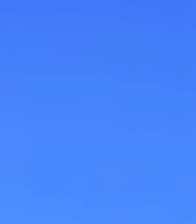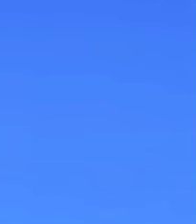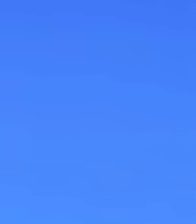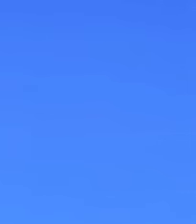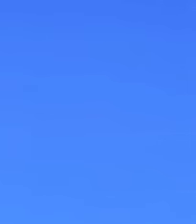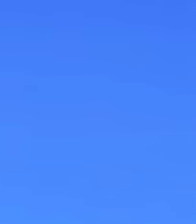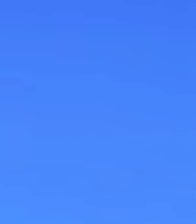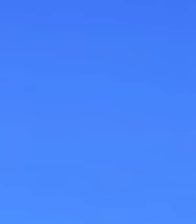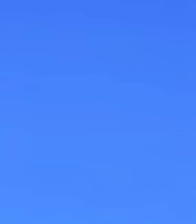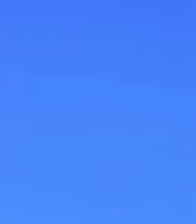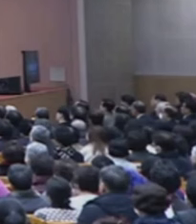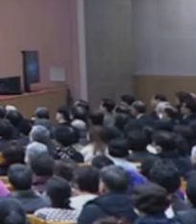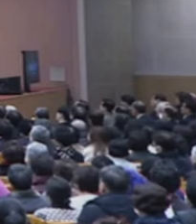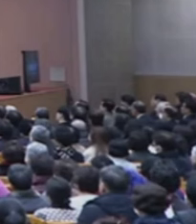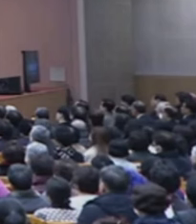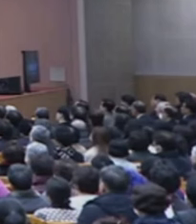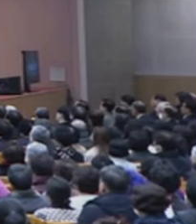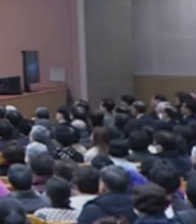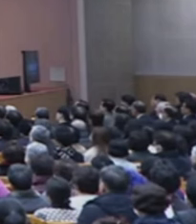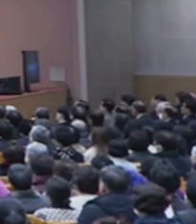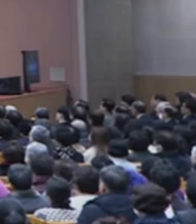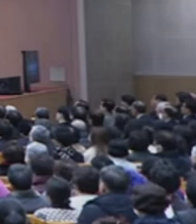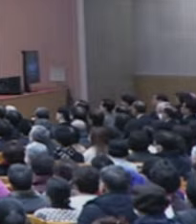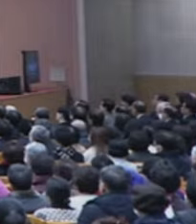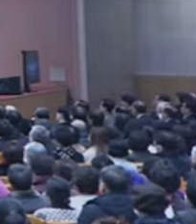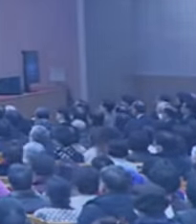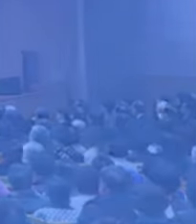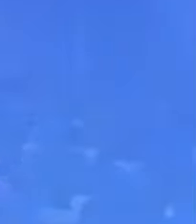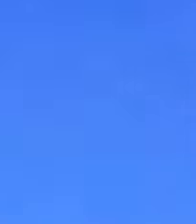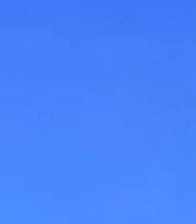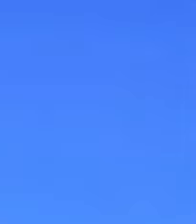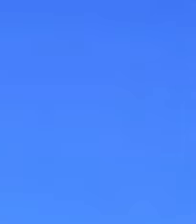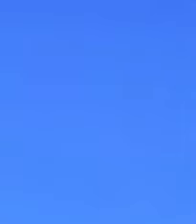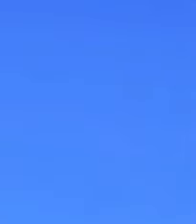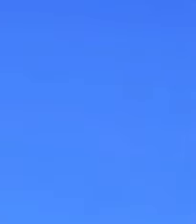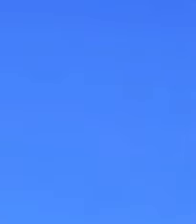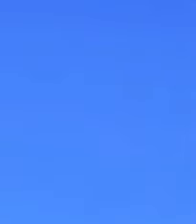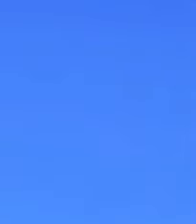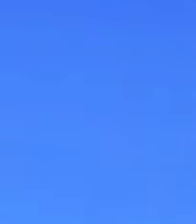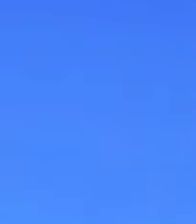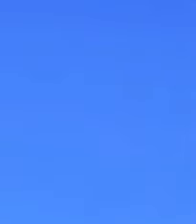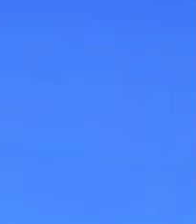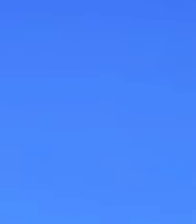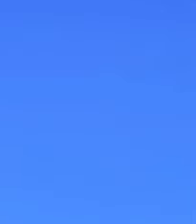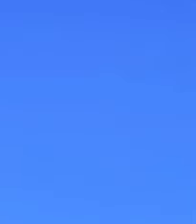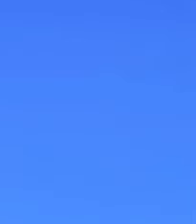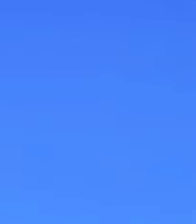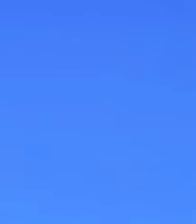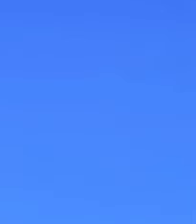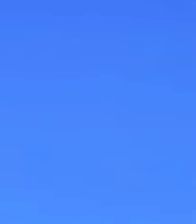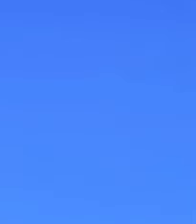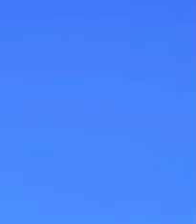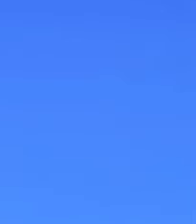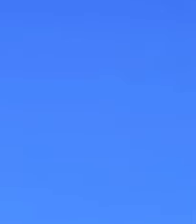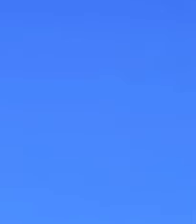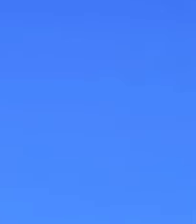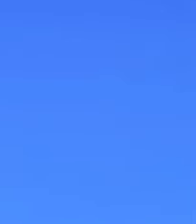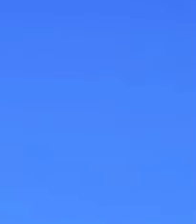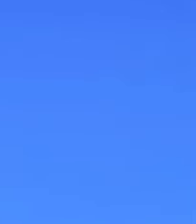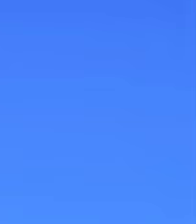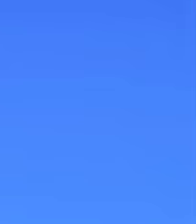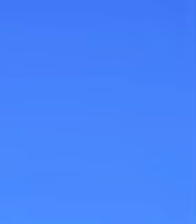전지전능하신 하나님이신 것입니다. 그러나 우리가 기억해야 될 것은 환난 중에 문제를 만났을 때, 어려움 당할 때 하나님이 우리를 도우신다고 하는